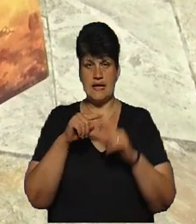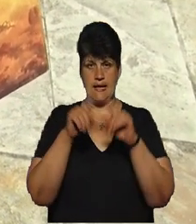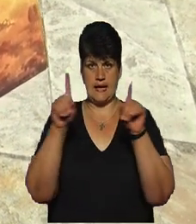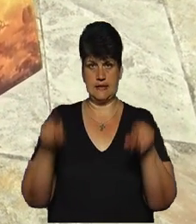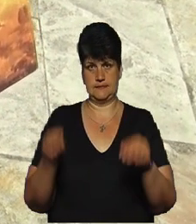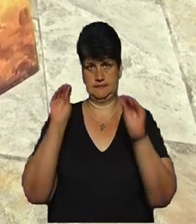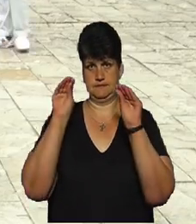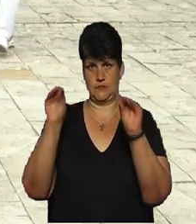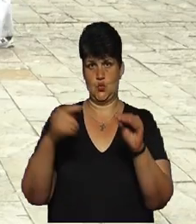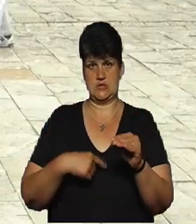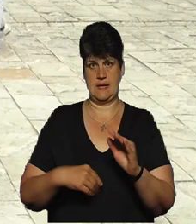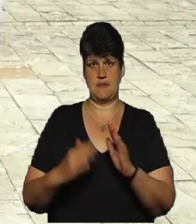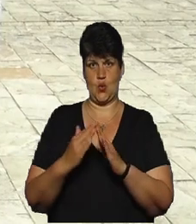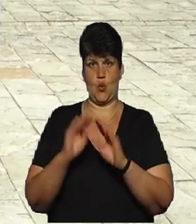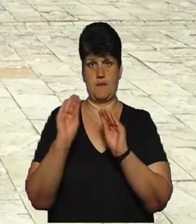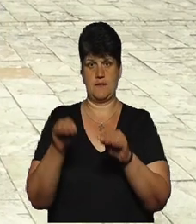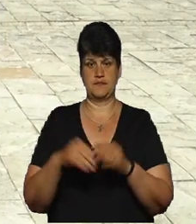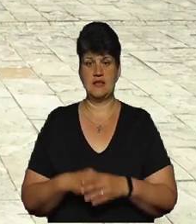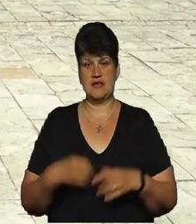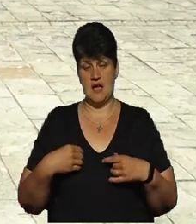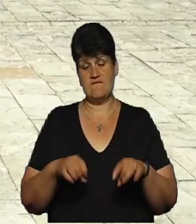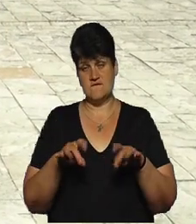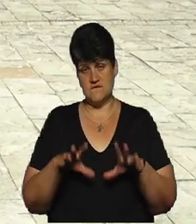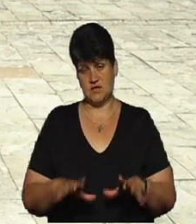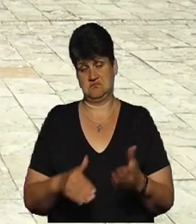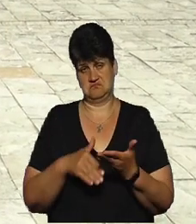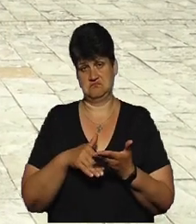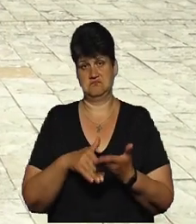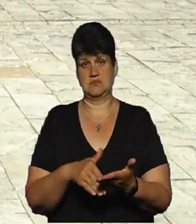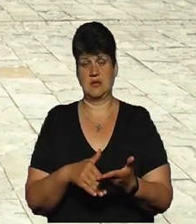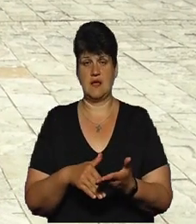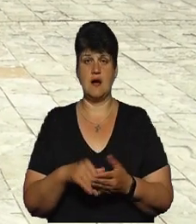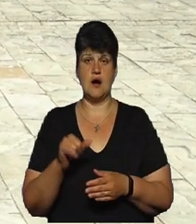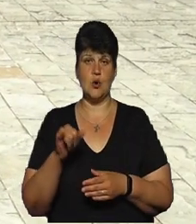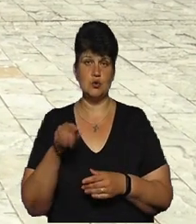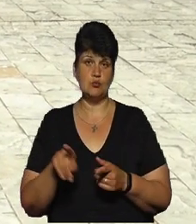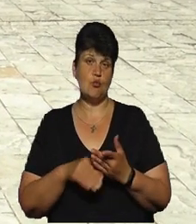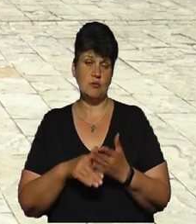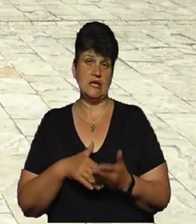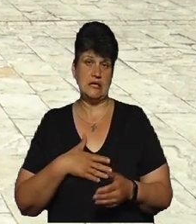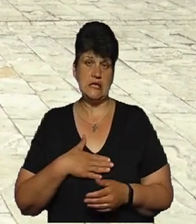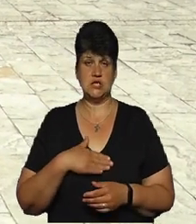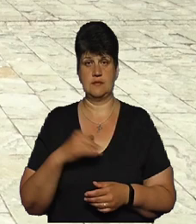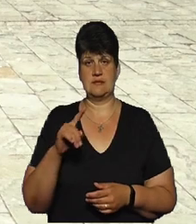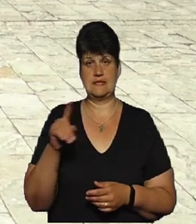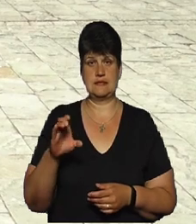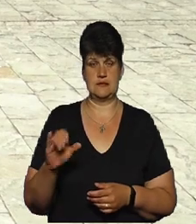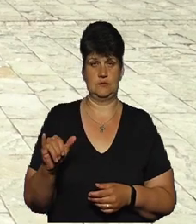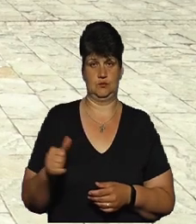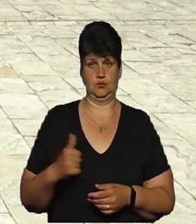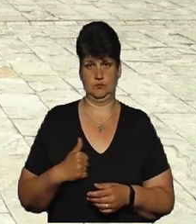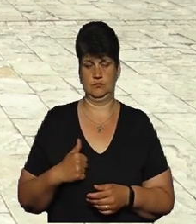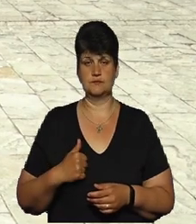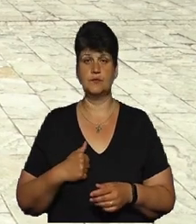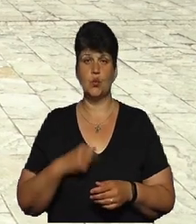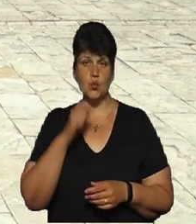себе вдома. Я вирішив долучитися до аукціону тим, щоб допомогти нашим Збройним силам України, щоб вони